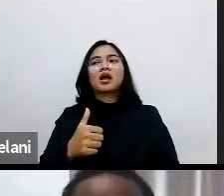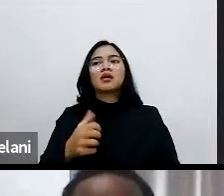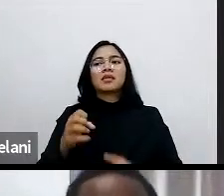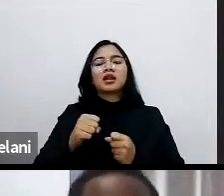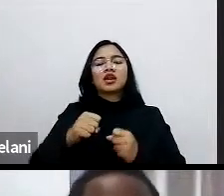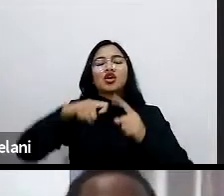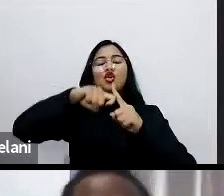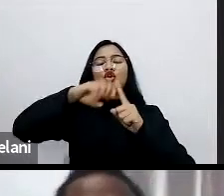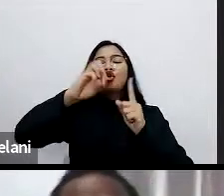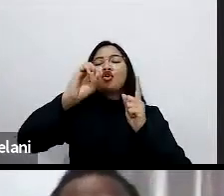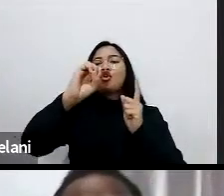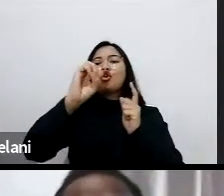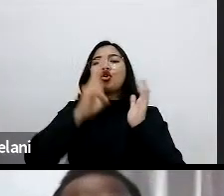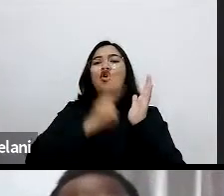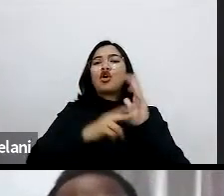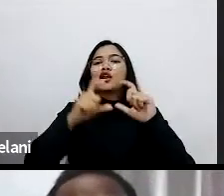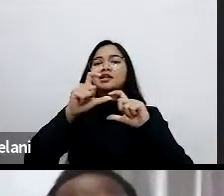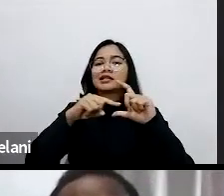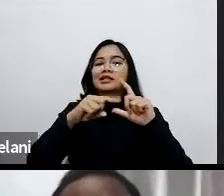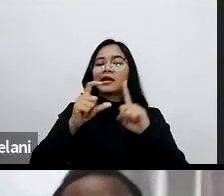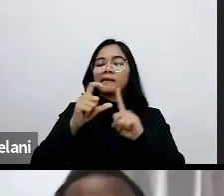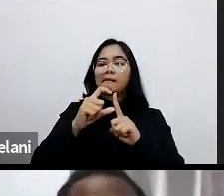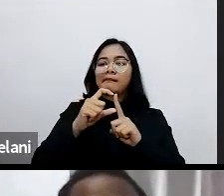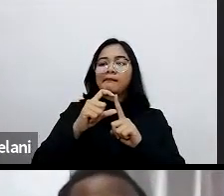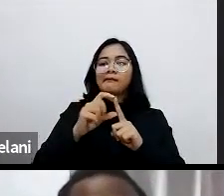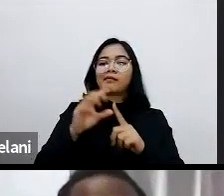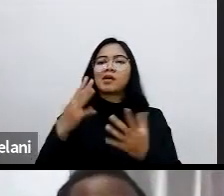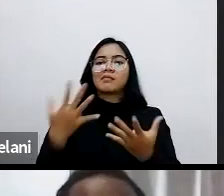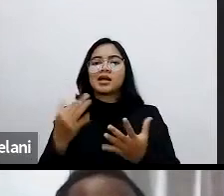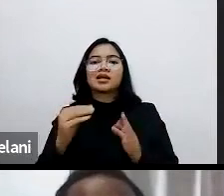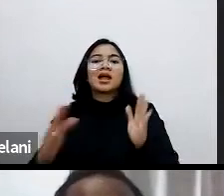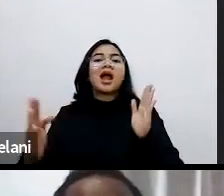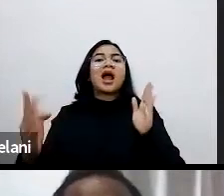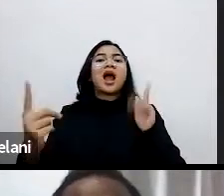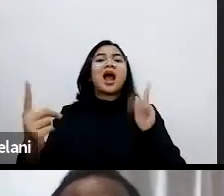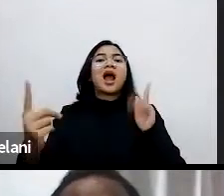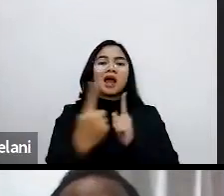apa shortcoming yang dihadapi feminis scholar kita untuk menjadikan